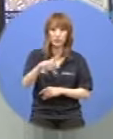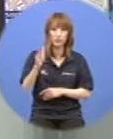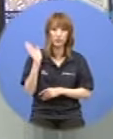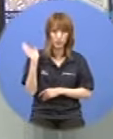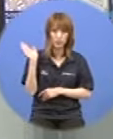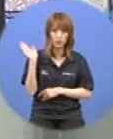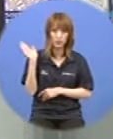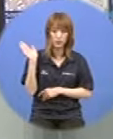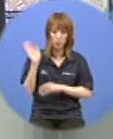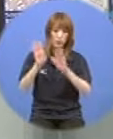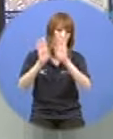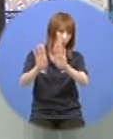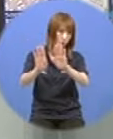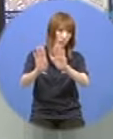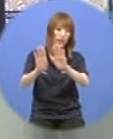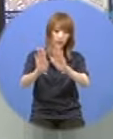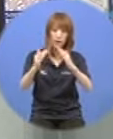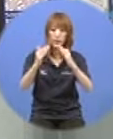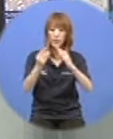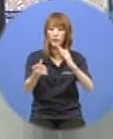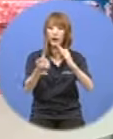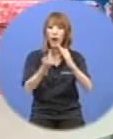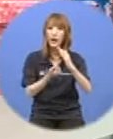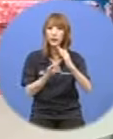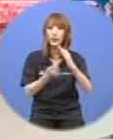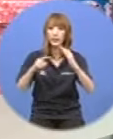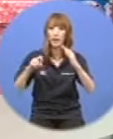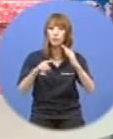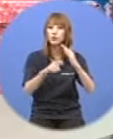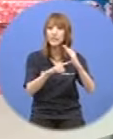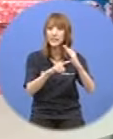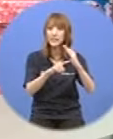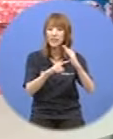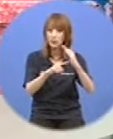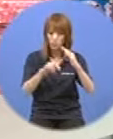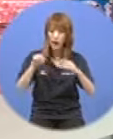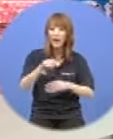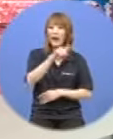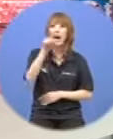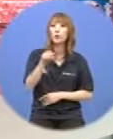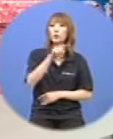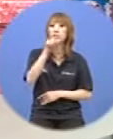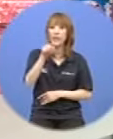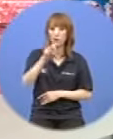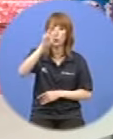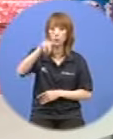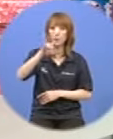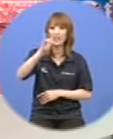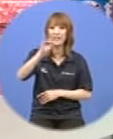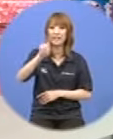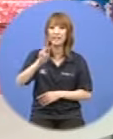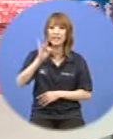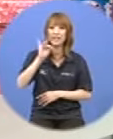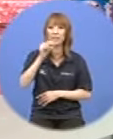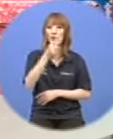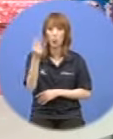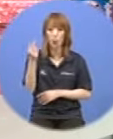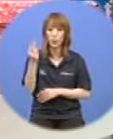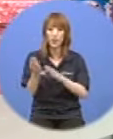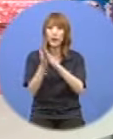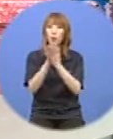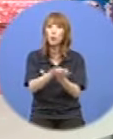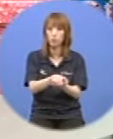って、で中に入ってきたものは蚊取り線香とか、あるいは液体用のリキッドで殺すという